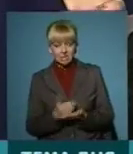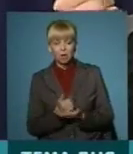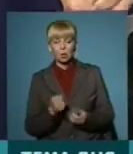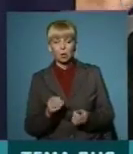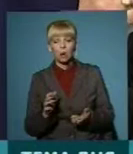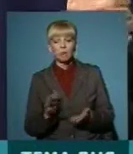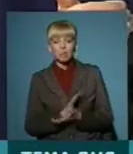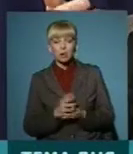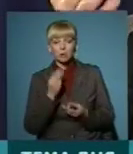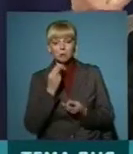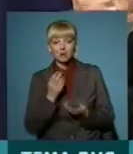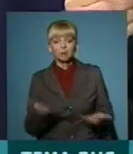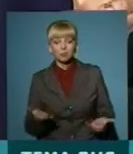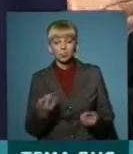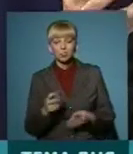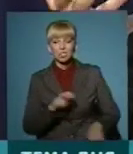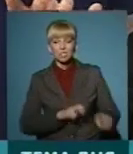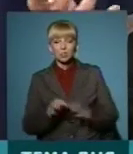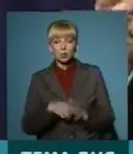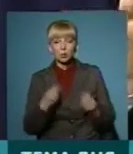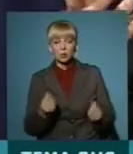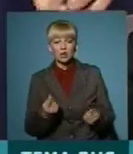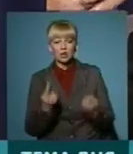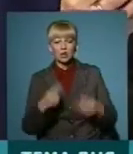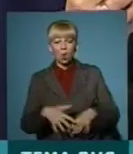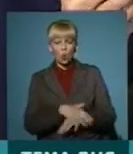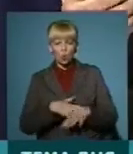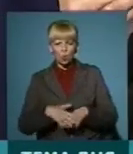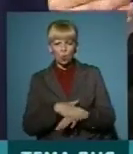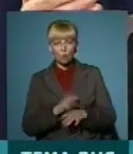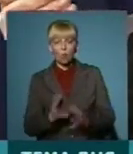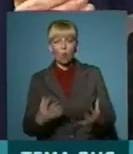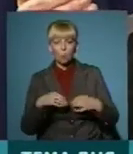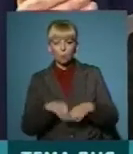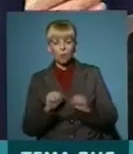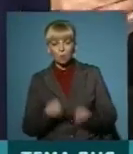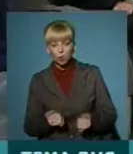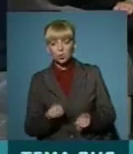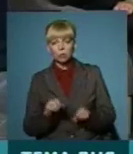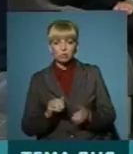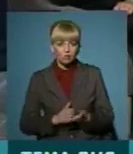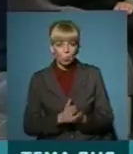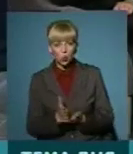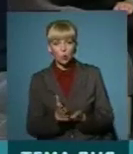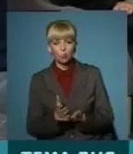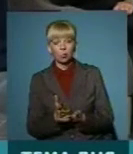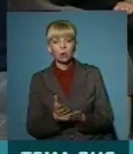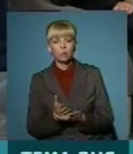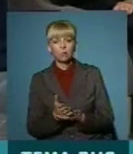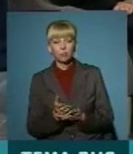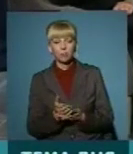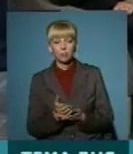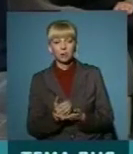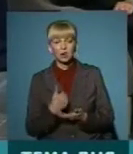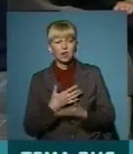тут треба шукати одразу гроші на ці речі. Ось зараз от громади більш-менш об'єднуються, може бути, підемо таким путем. Ми багато що зробили, повірте, я не